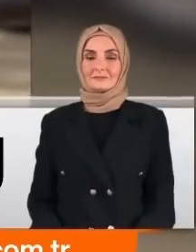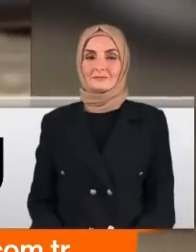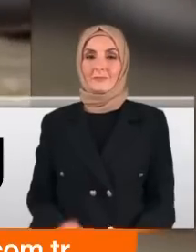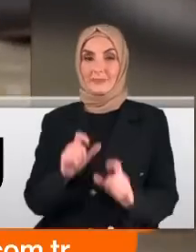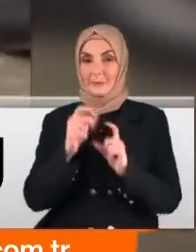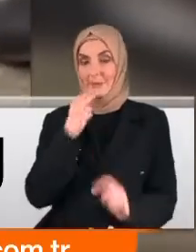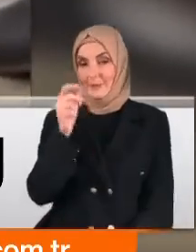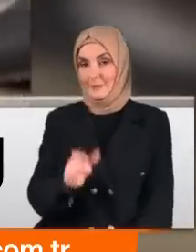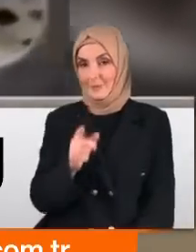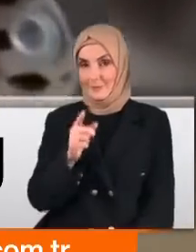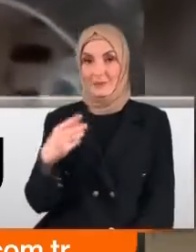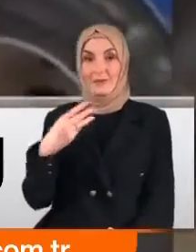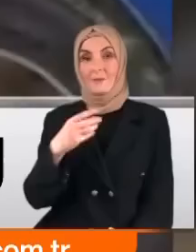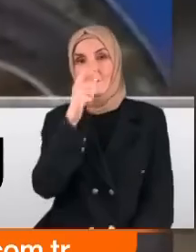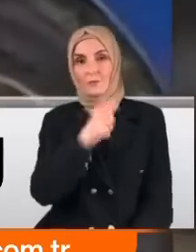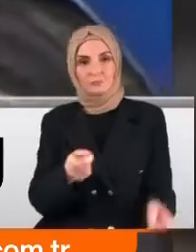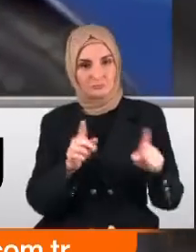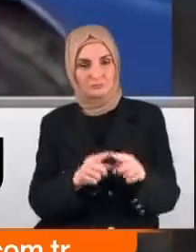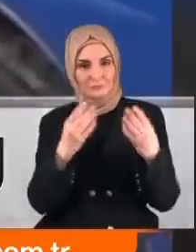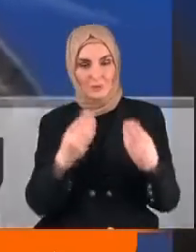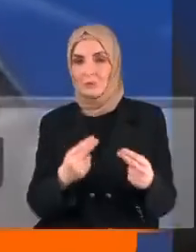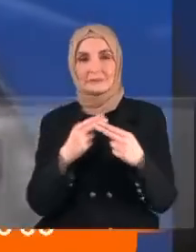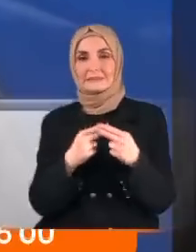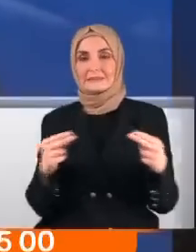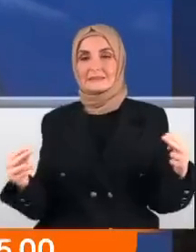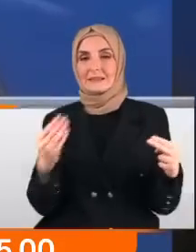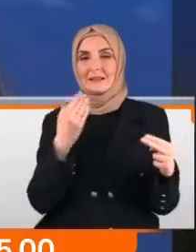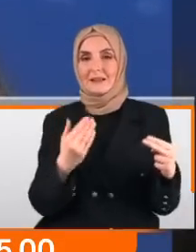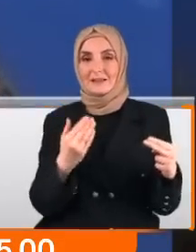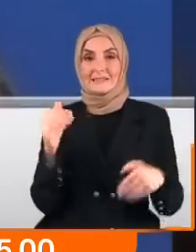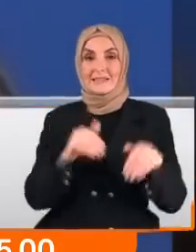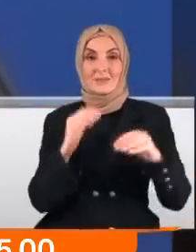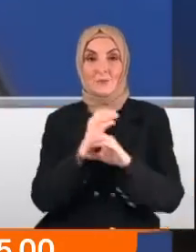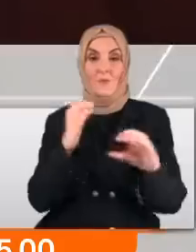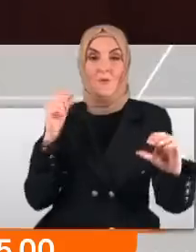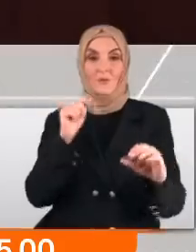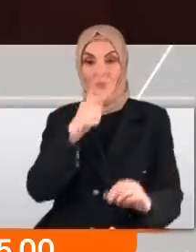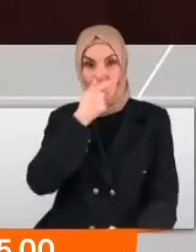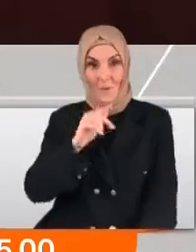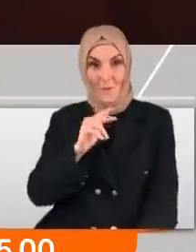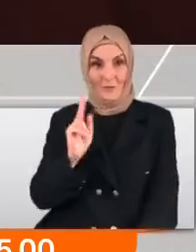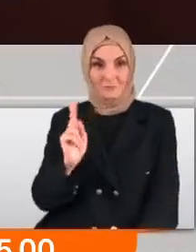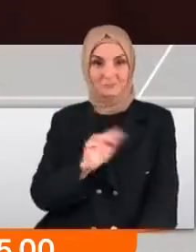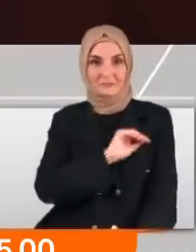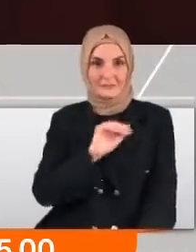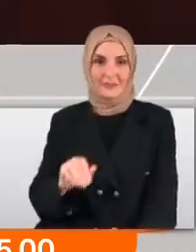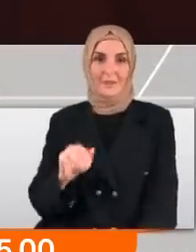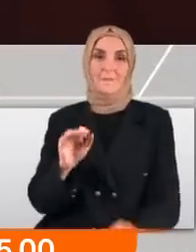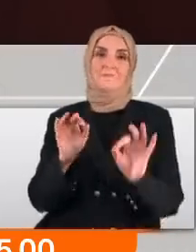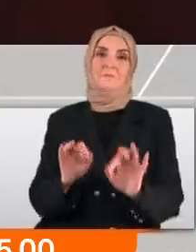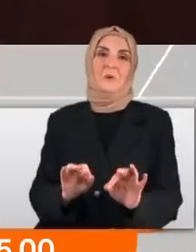Koç'u Erdoğan'la buluşturan hikaye seçim otobüsünün köylerine gelmesiyle başlamıştı. Benim yakın bu